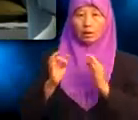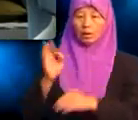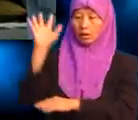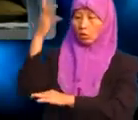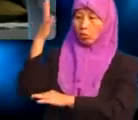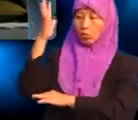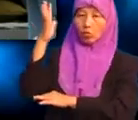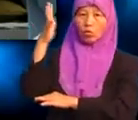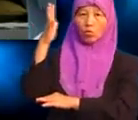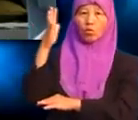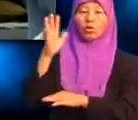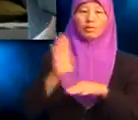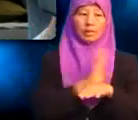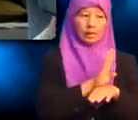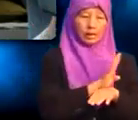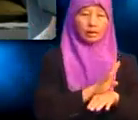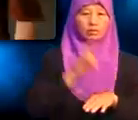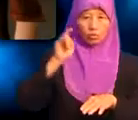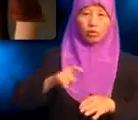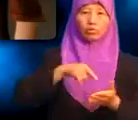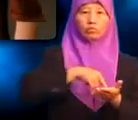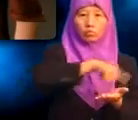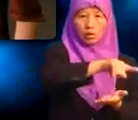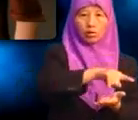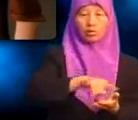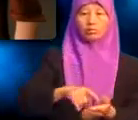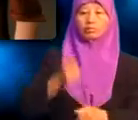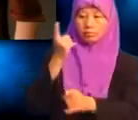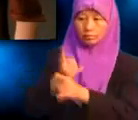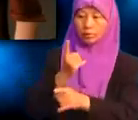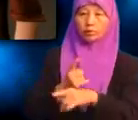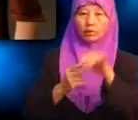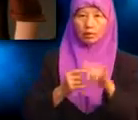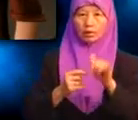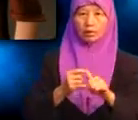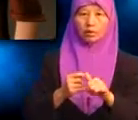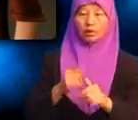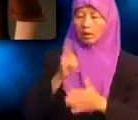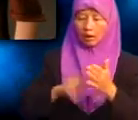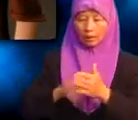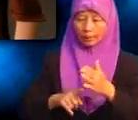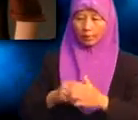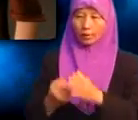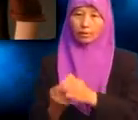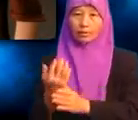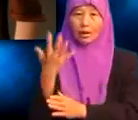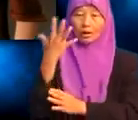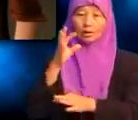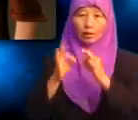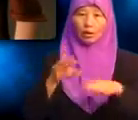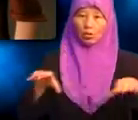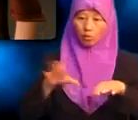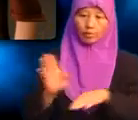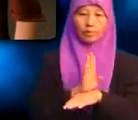berniaga, kita perlulah pula bayar zakat perniagaan. Betul tu. Tak kiralah tanaman apa. Sekiranya dibuat